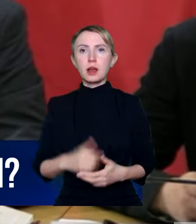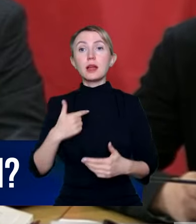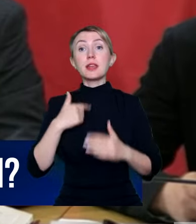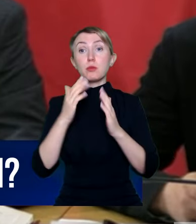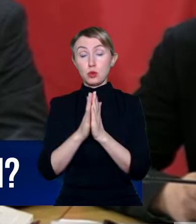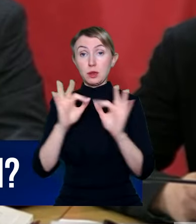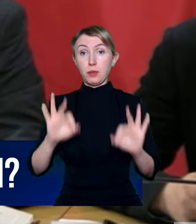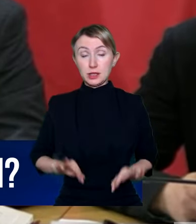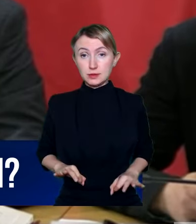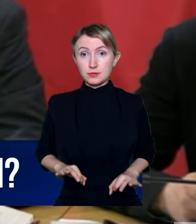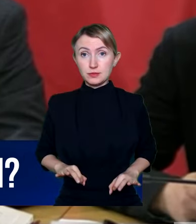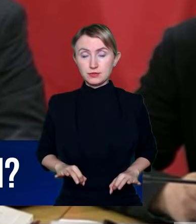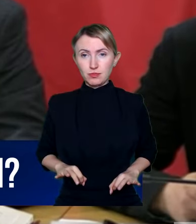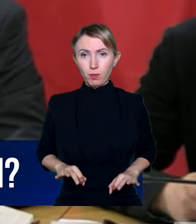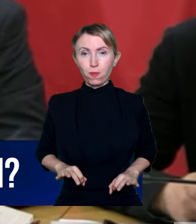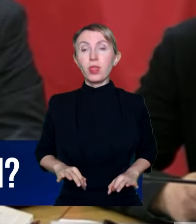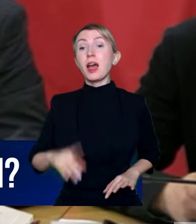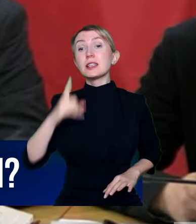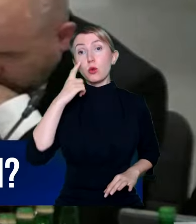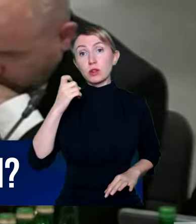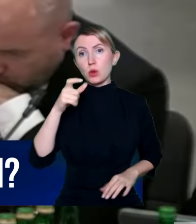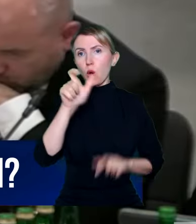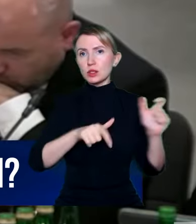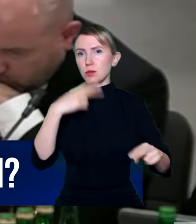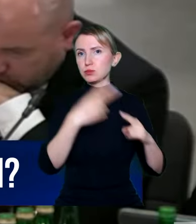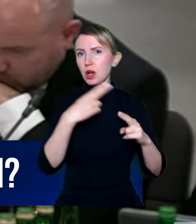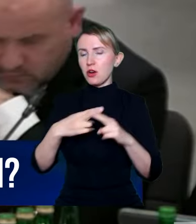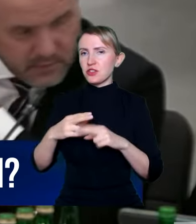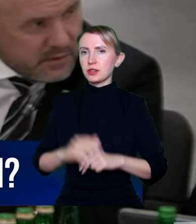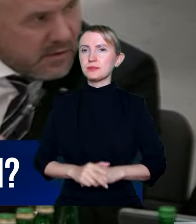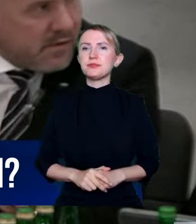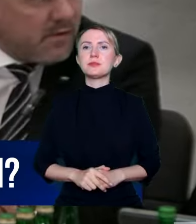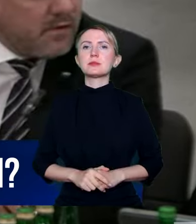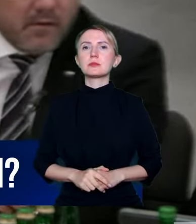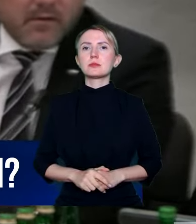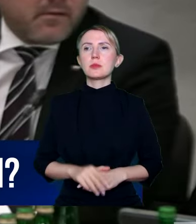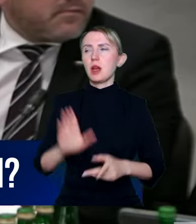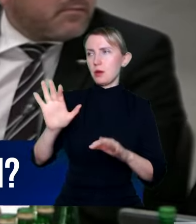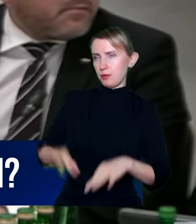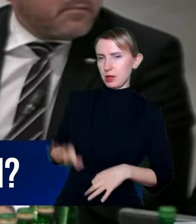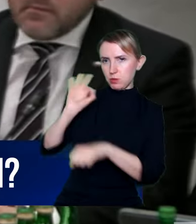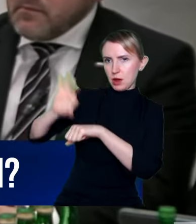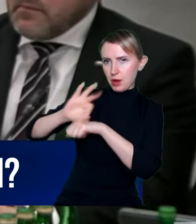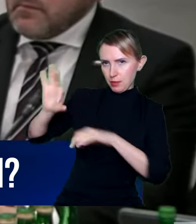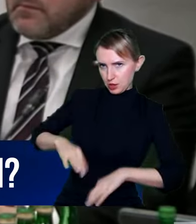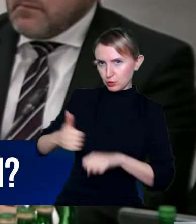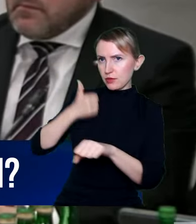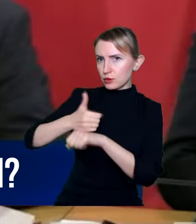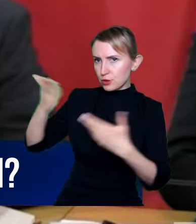pani zwracała uwagę tym, którzy przerywają. A pan nie poucza pani przewodniczącej, dobrze? Pan nie jest od panowie.